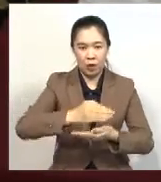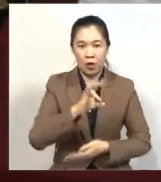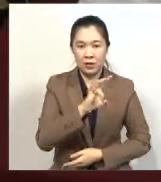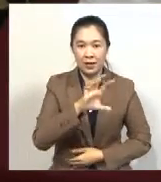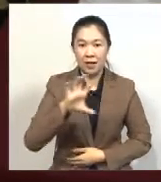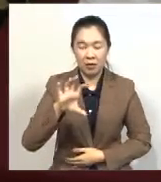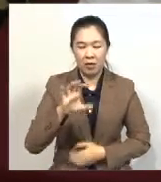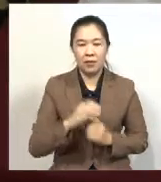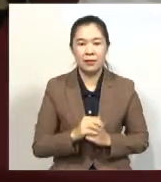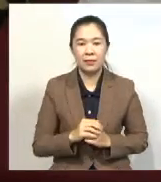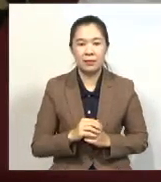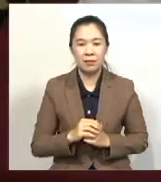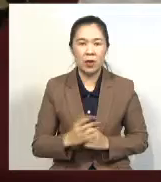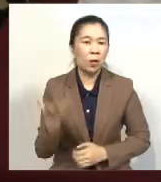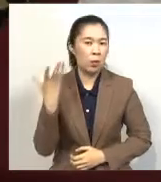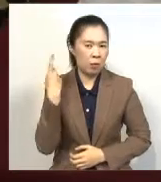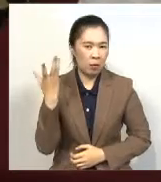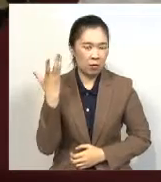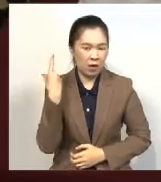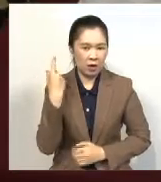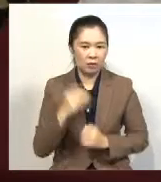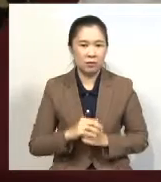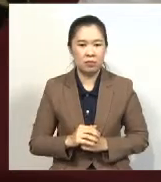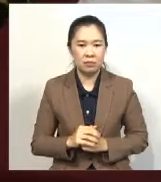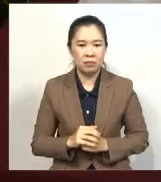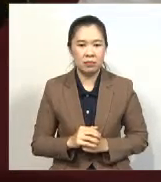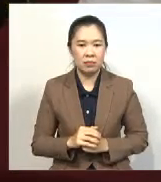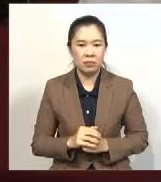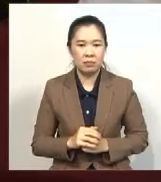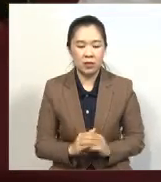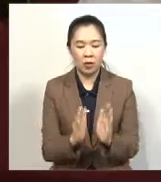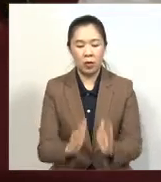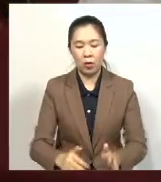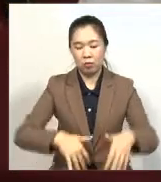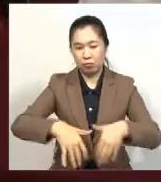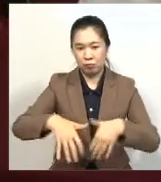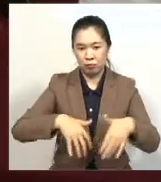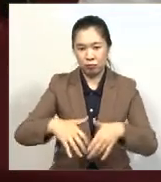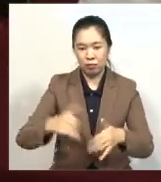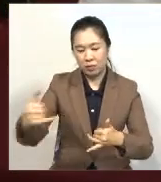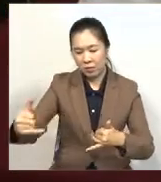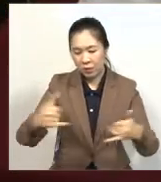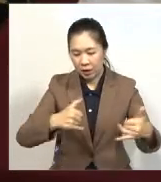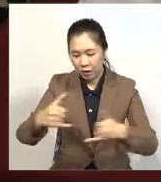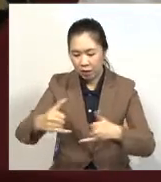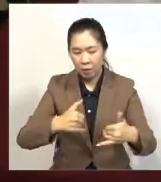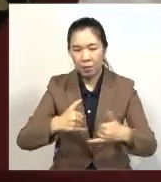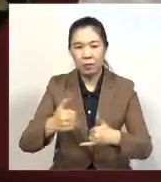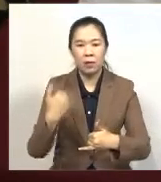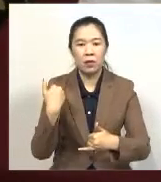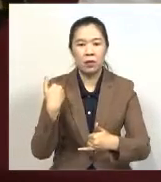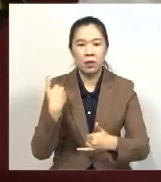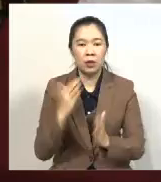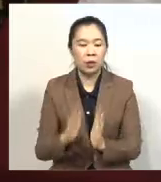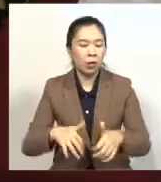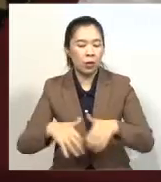ต่อมื้อแต่พอมาถึงเมื่อวานนี้จำนวนของพี่น้องที่เข้ามาจากหลายๆจุดนะครับทั้งผู้เดือด